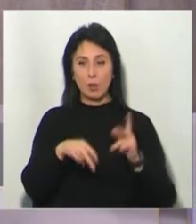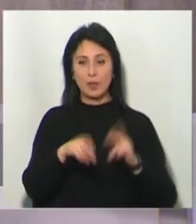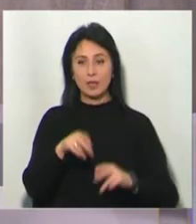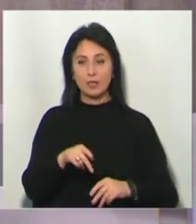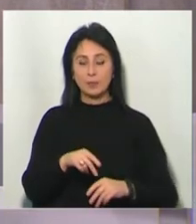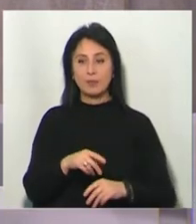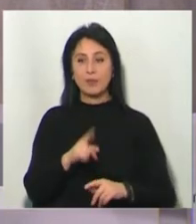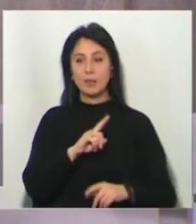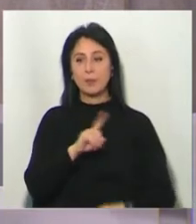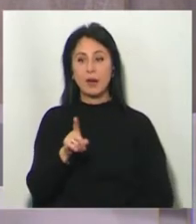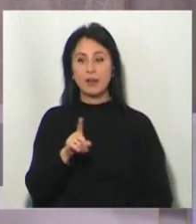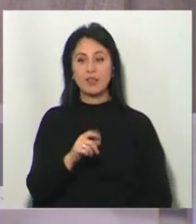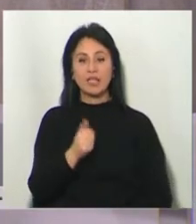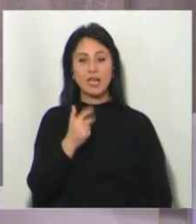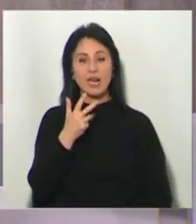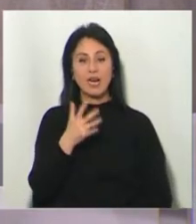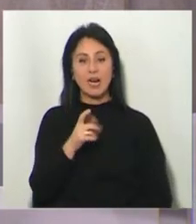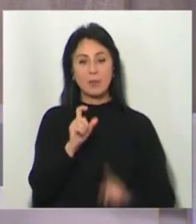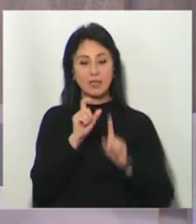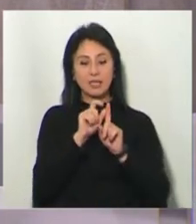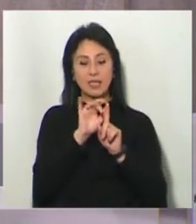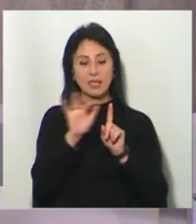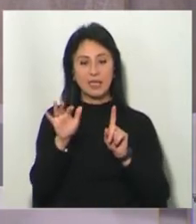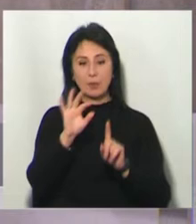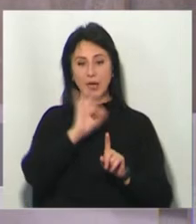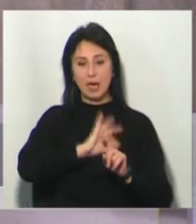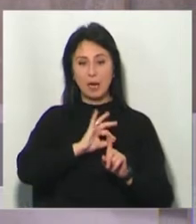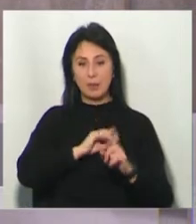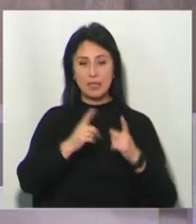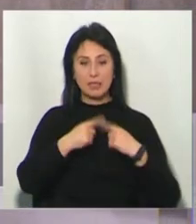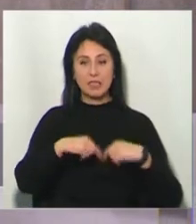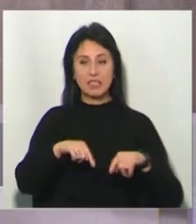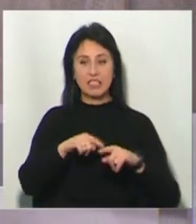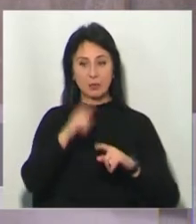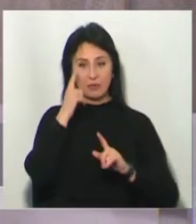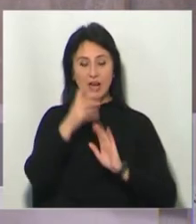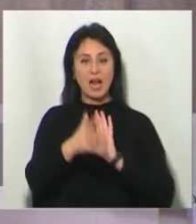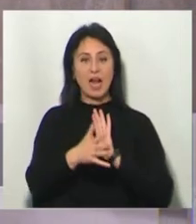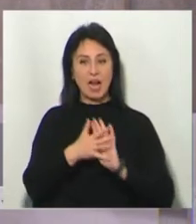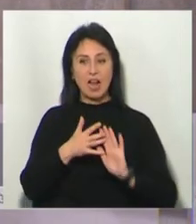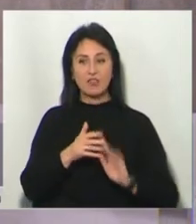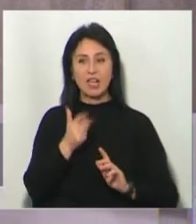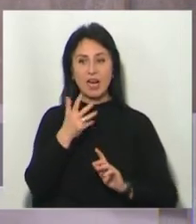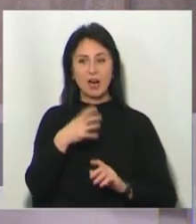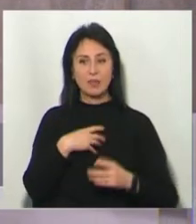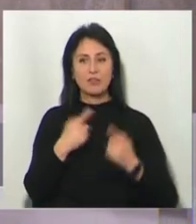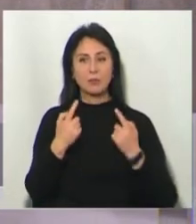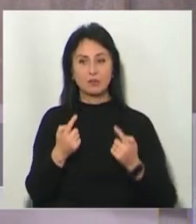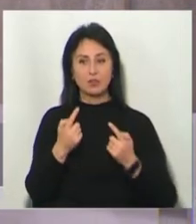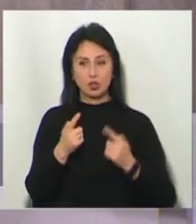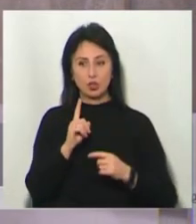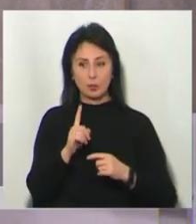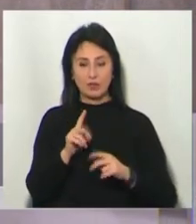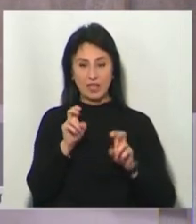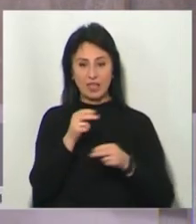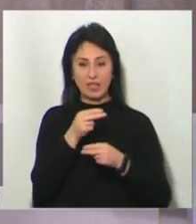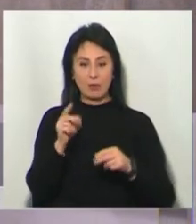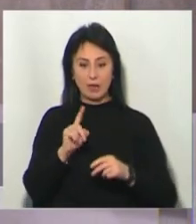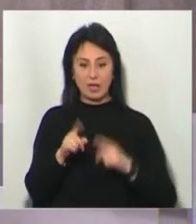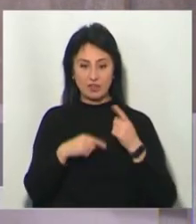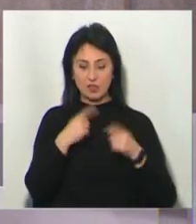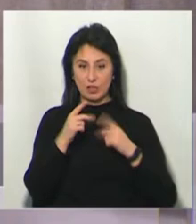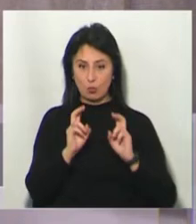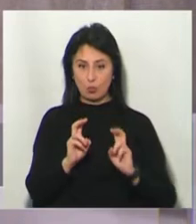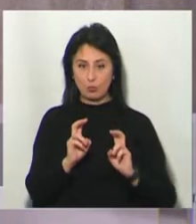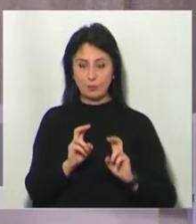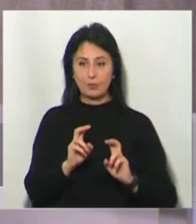operație. Magram, rândei mei termini gamoi enim, ca sa zuca de obisnuit strom ca sa gebi os rândei ne-ar nișnolovania, istema razeta ce-un